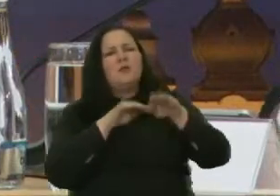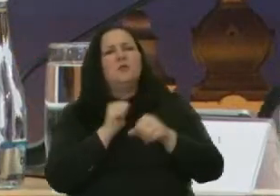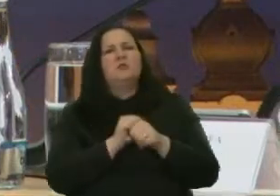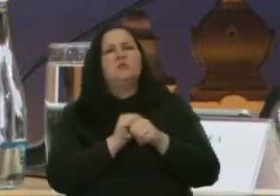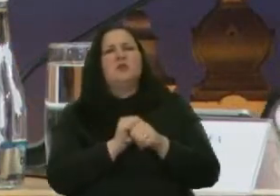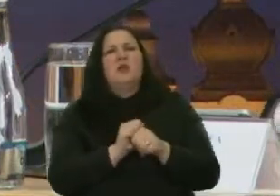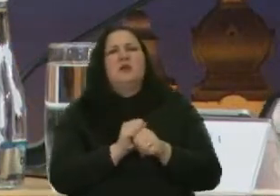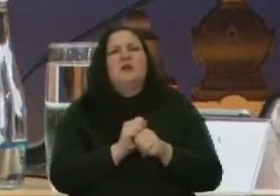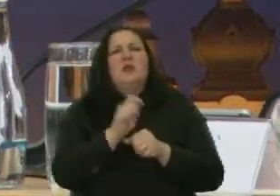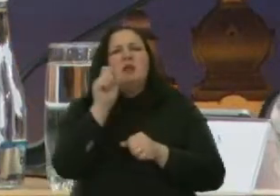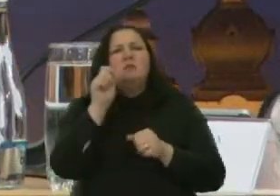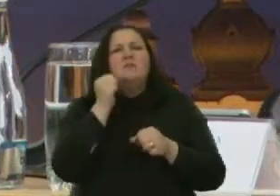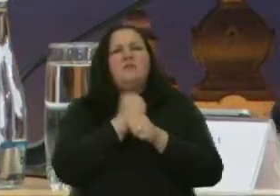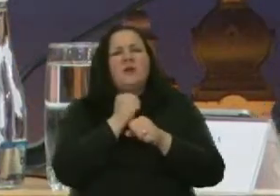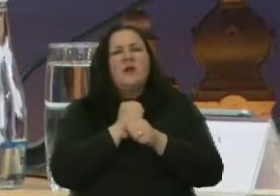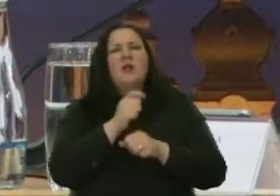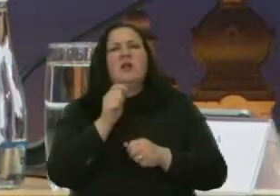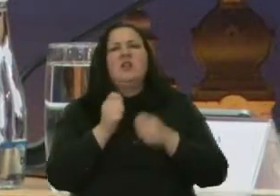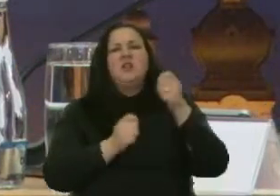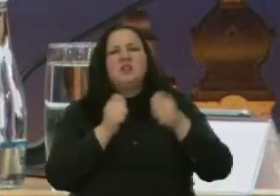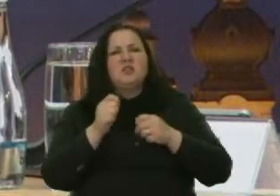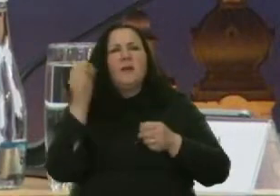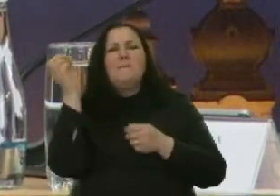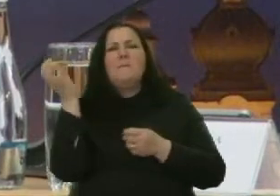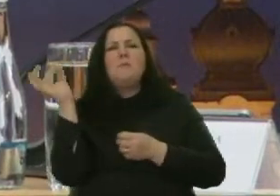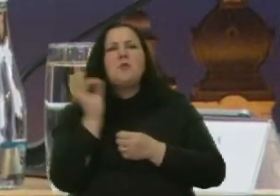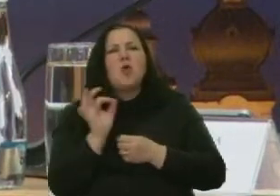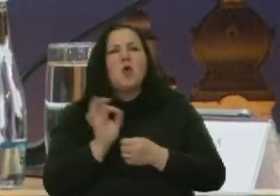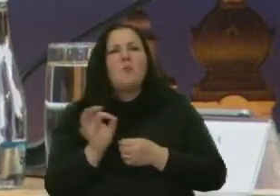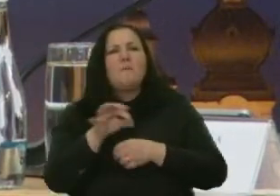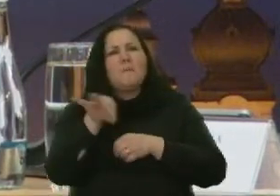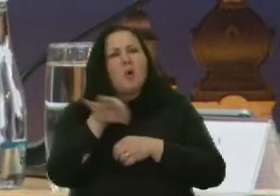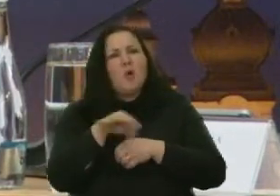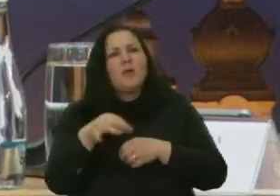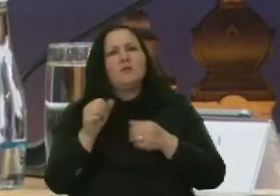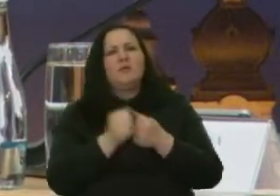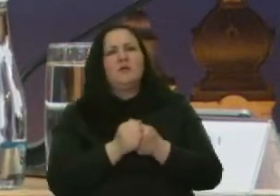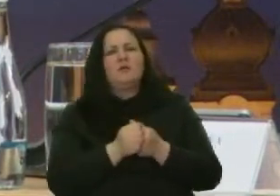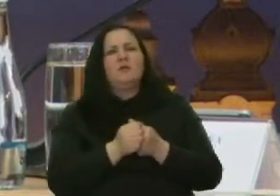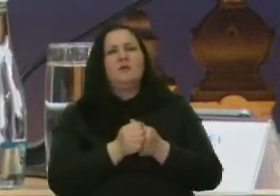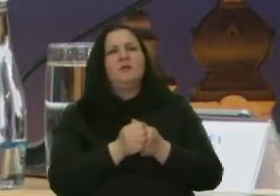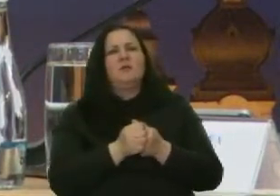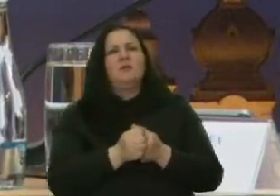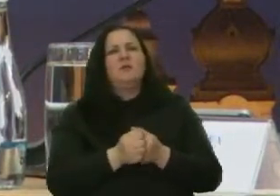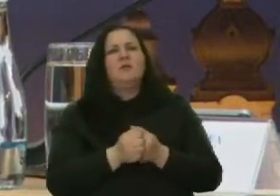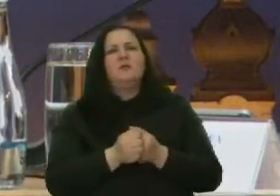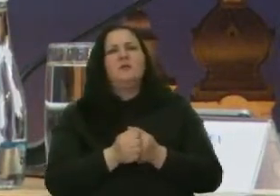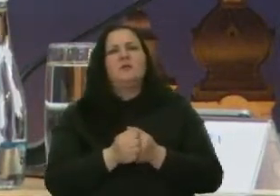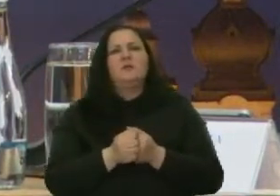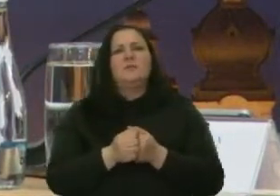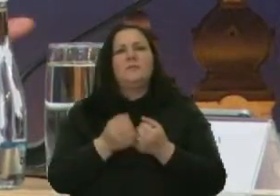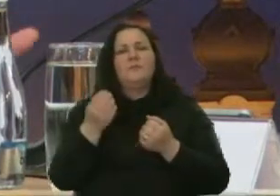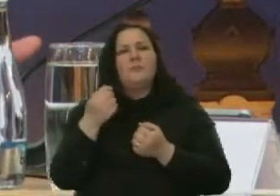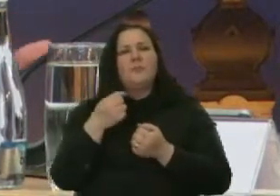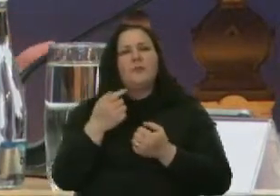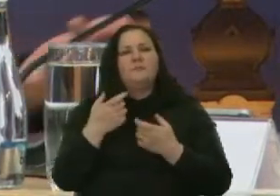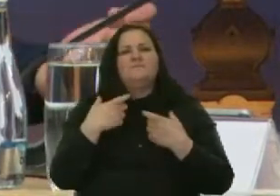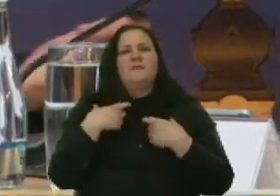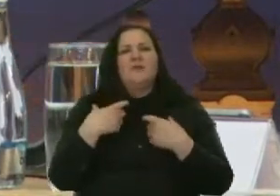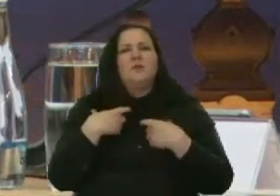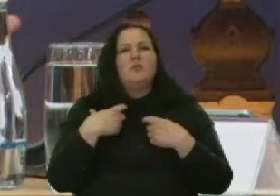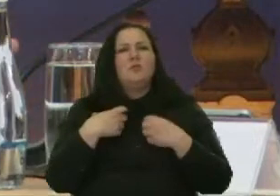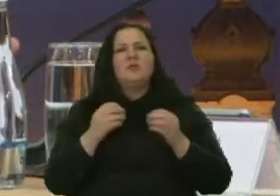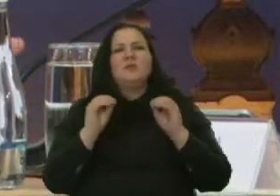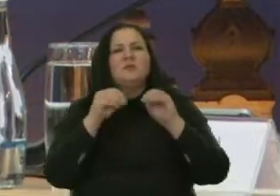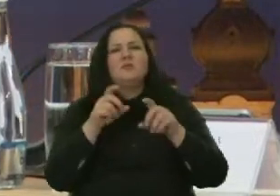proiectare licitație execuție dar n avem să țar niște etape sunt puș exact câțiva sunt necesari pentru școala din Bună ziua dar mai mult chiar dacă